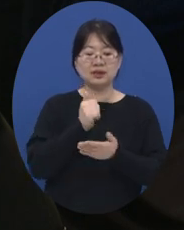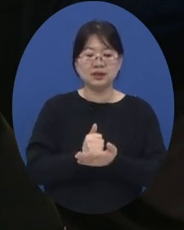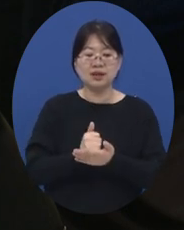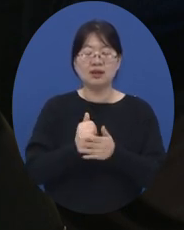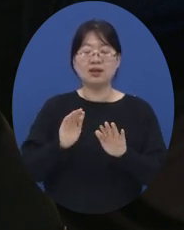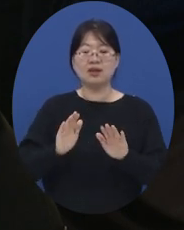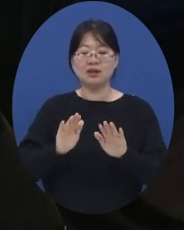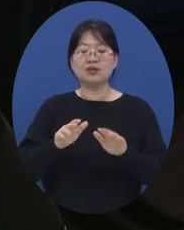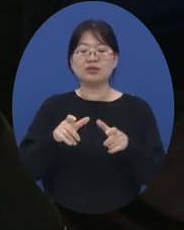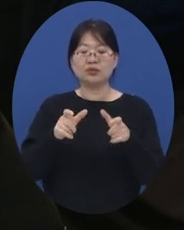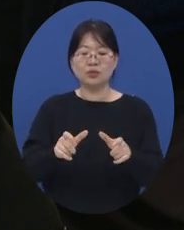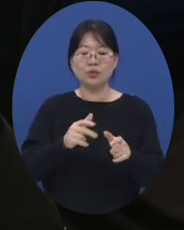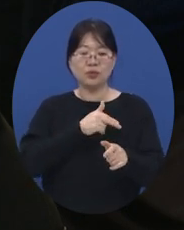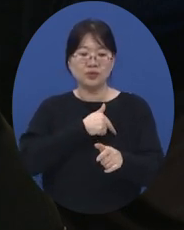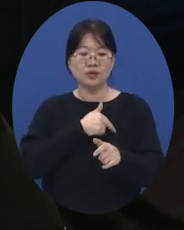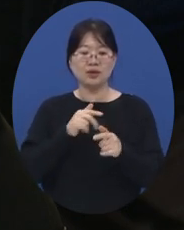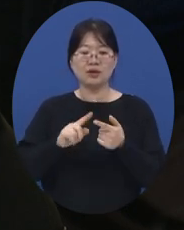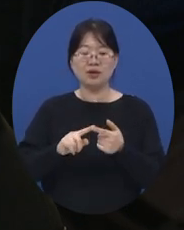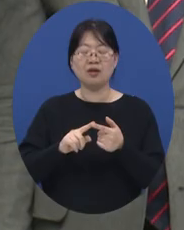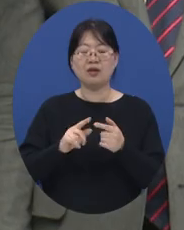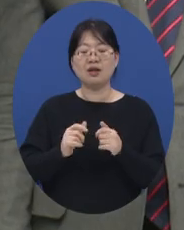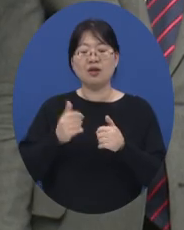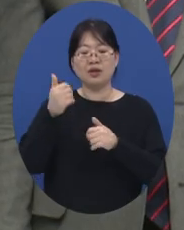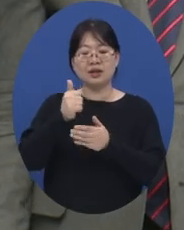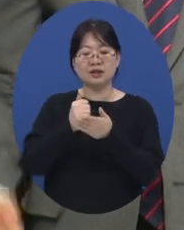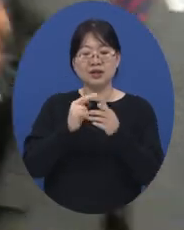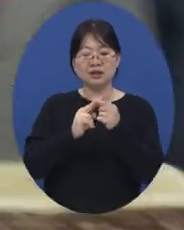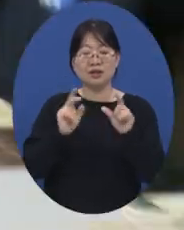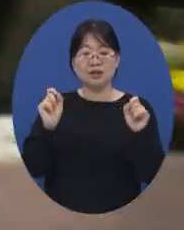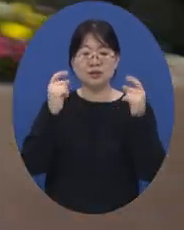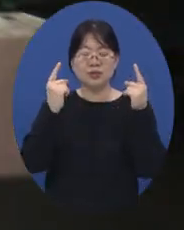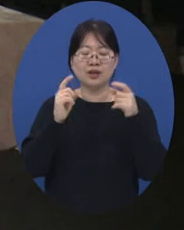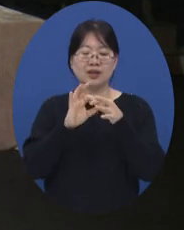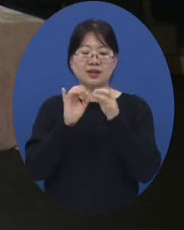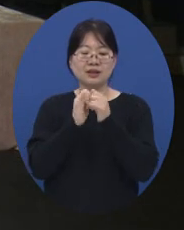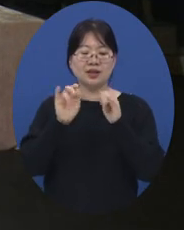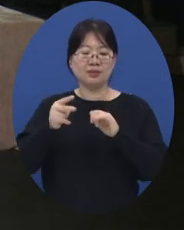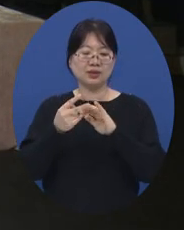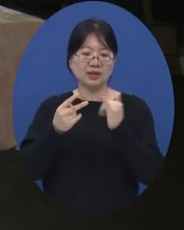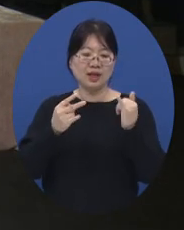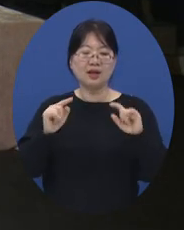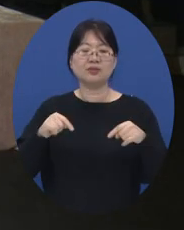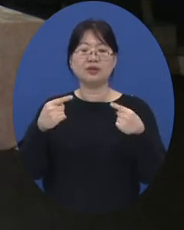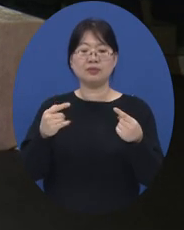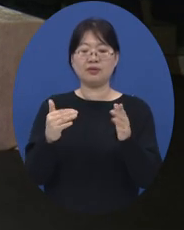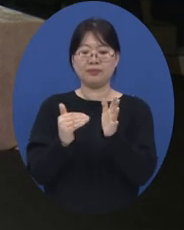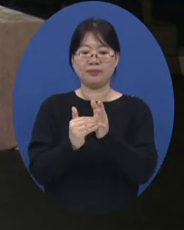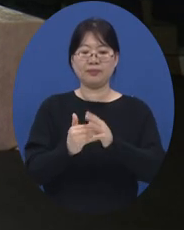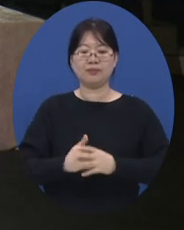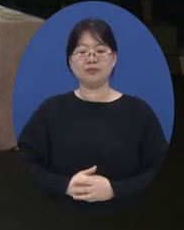12월 섬 위생 경제 동부 상공회의소 회장을 비롯한 관계자 200여 명이 참석했습니다